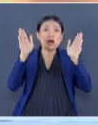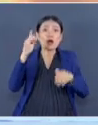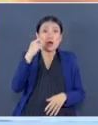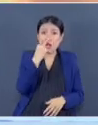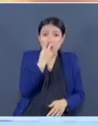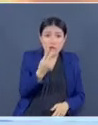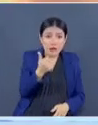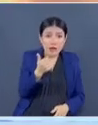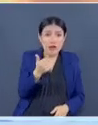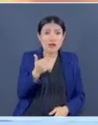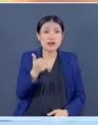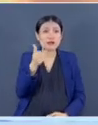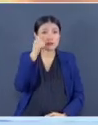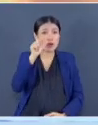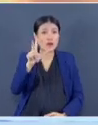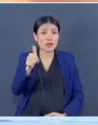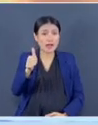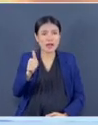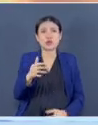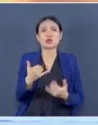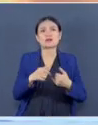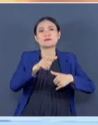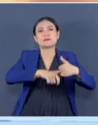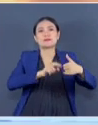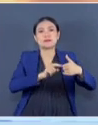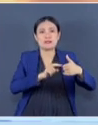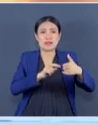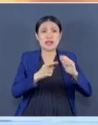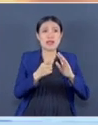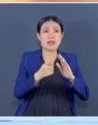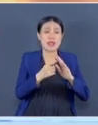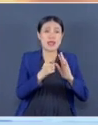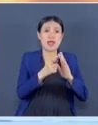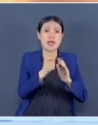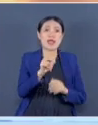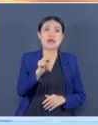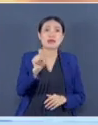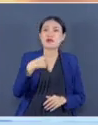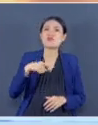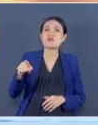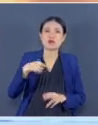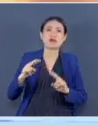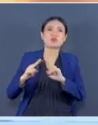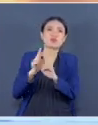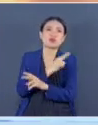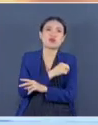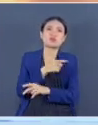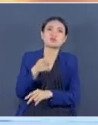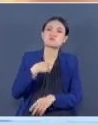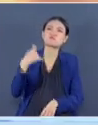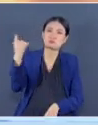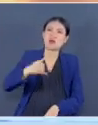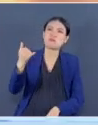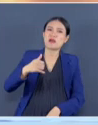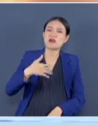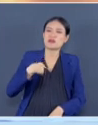ครับและรวมทั้งอาจารย์เอกดันไปท้าทายฮะกระทรวงสาธารณสุขไปท้าคุณหมอชนน่านเลยบอกมาเลยผมพร้อมจะพิสูจน์แน่นอนฮะได้พิสู